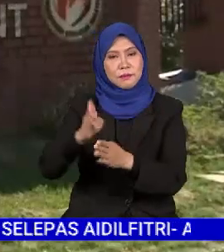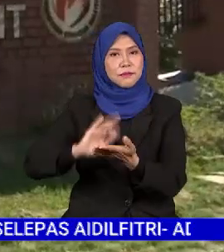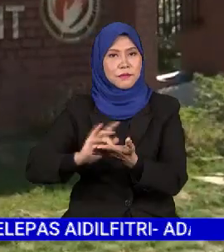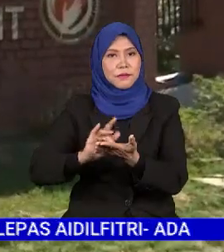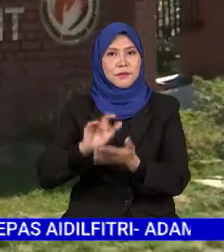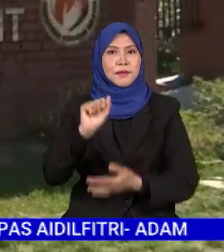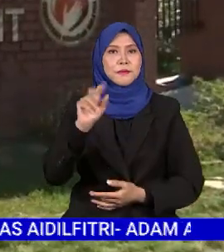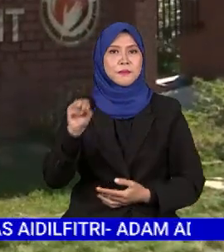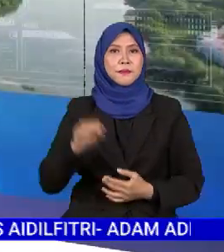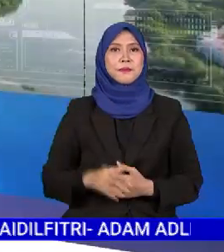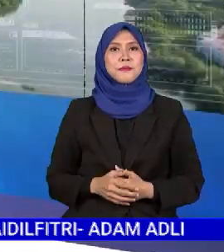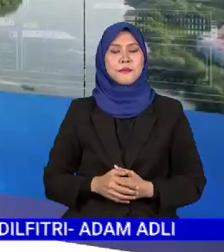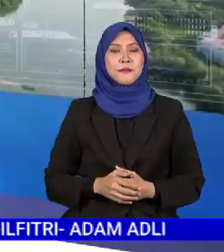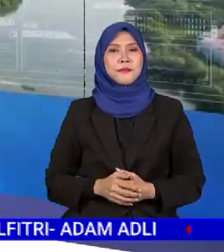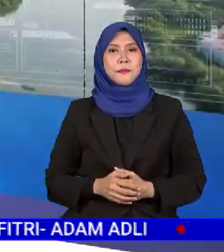perubatan.